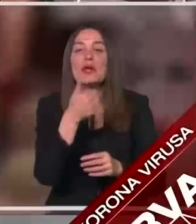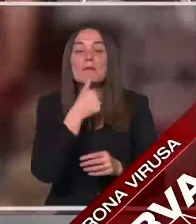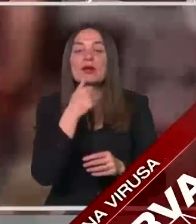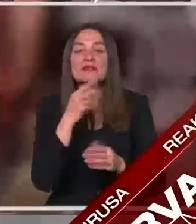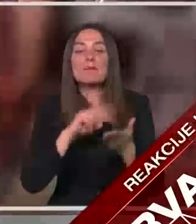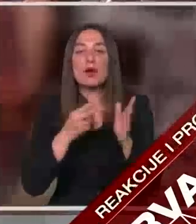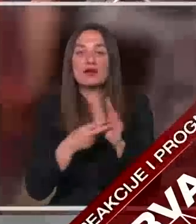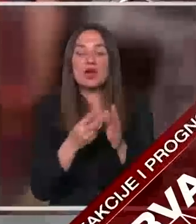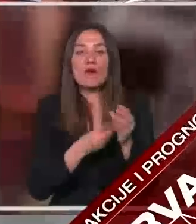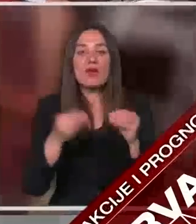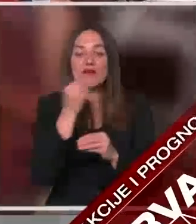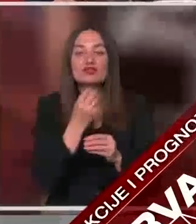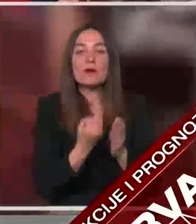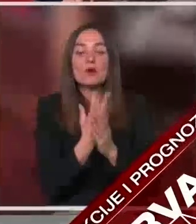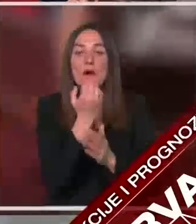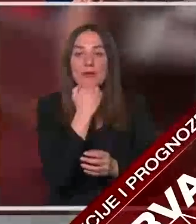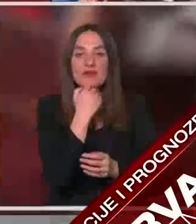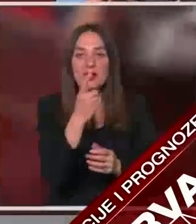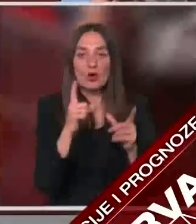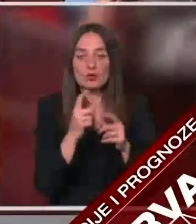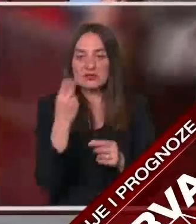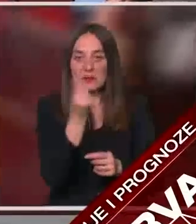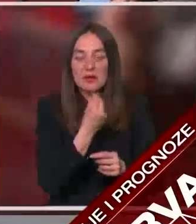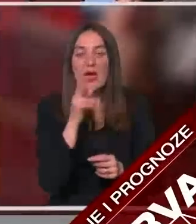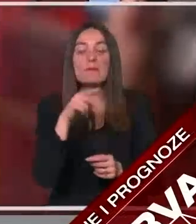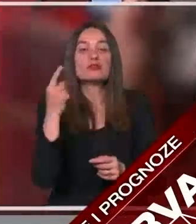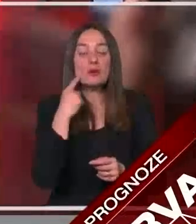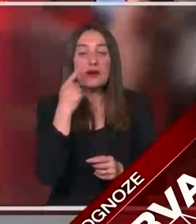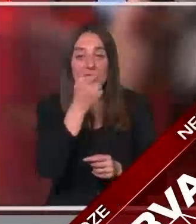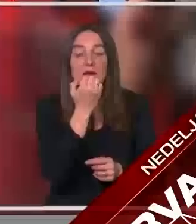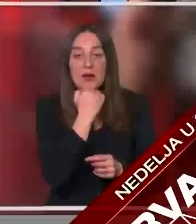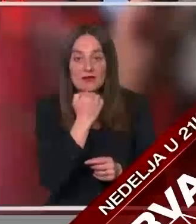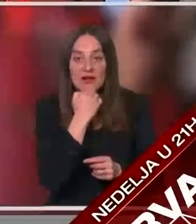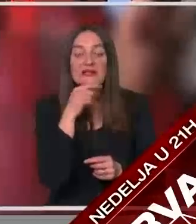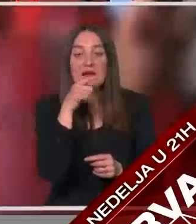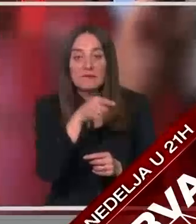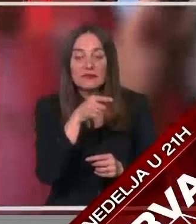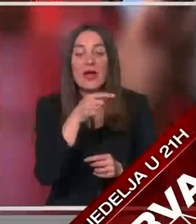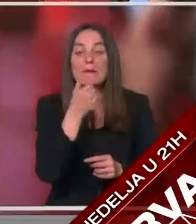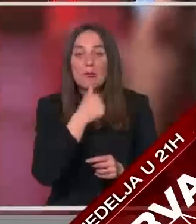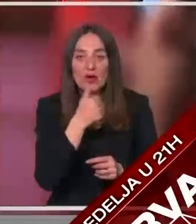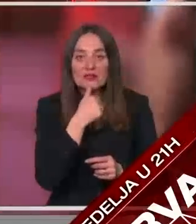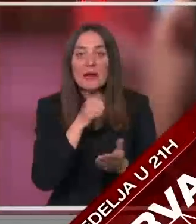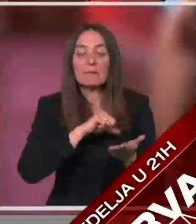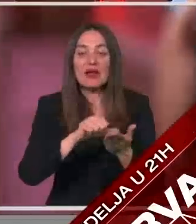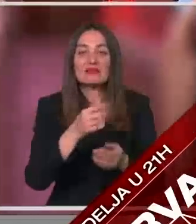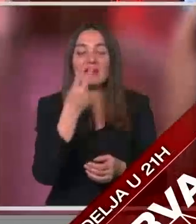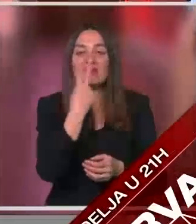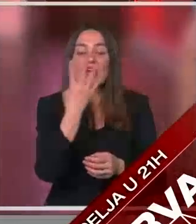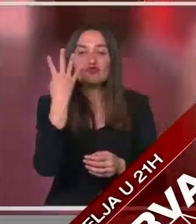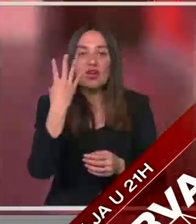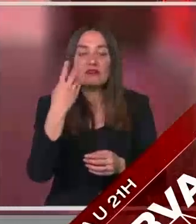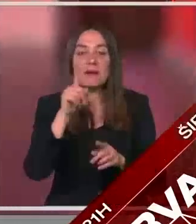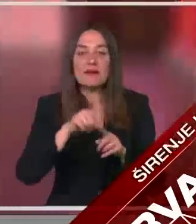politike od najvećeg broja privrednika u Srbiji. Imaće priliku ti privrednici da te poreze plate u